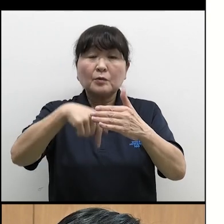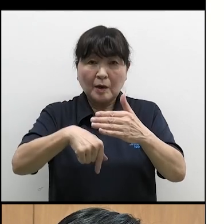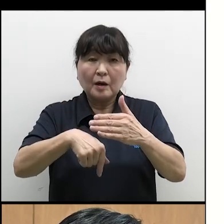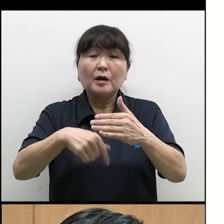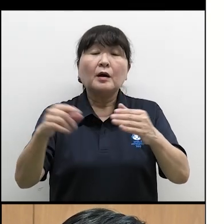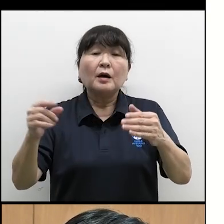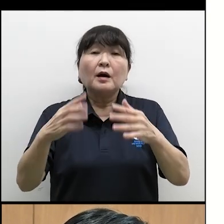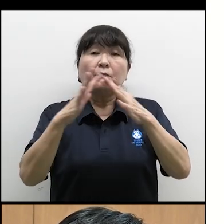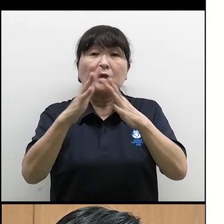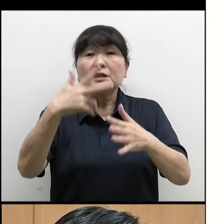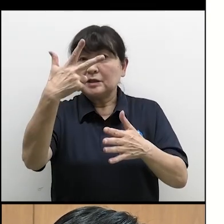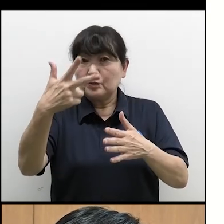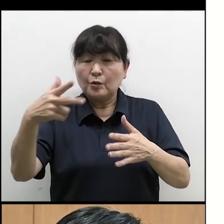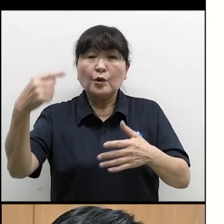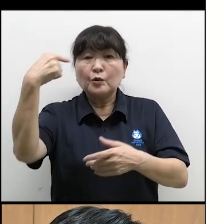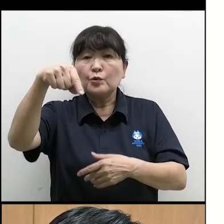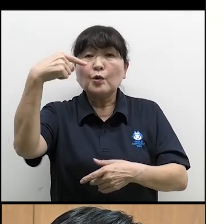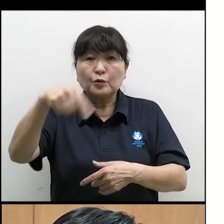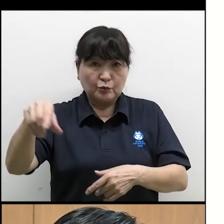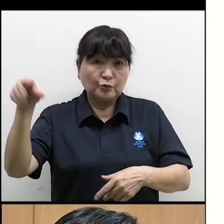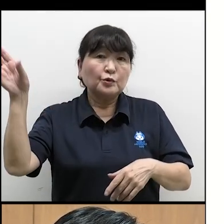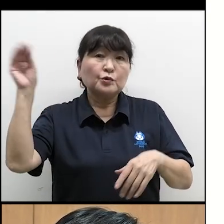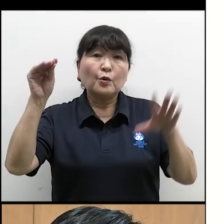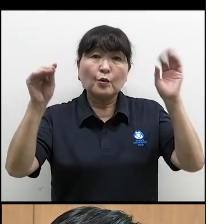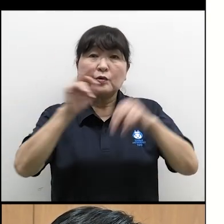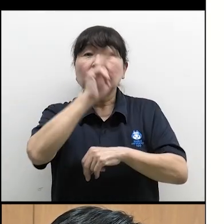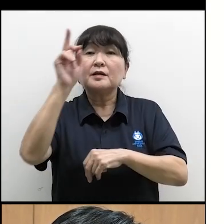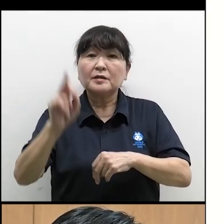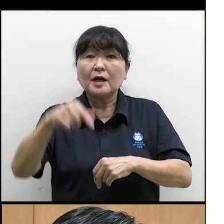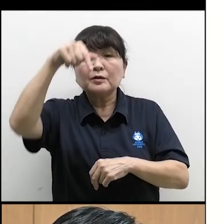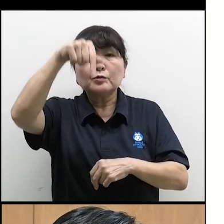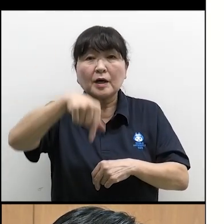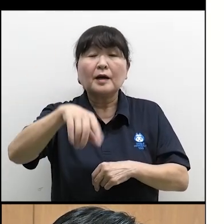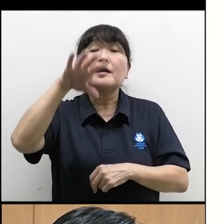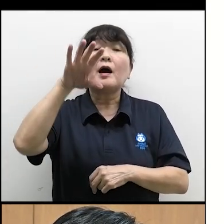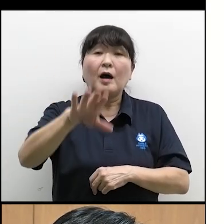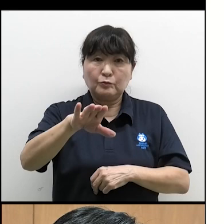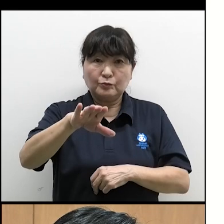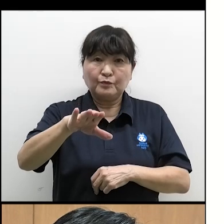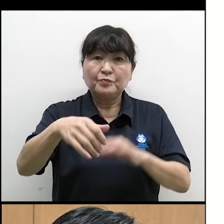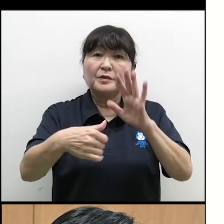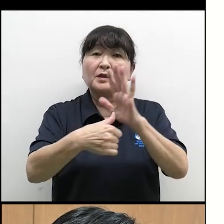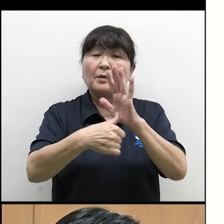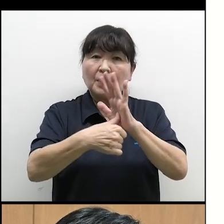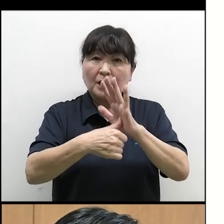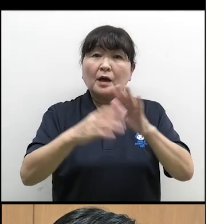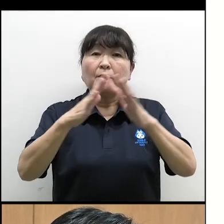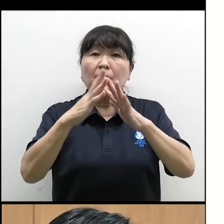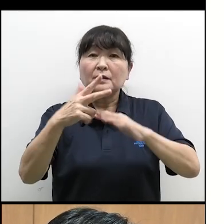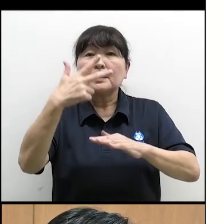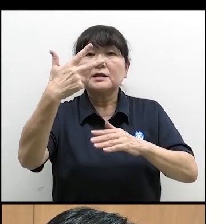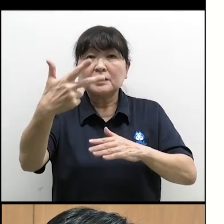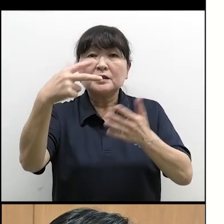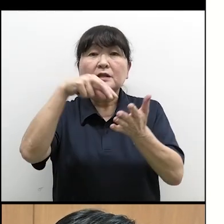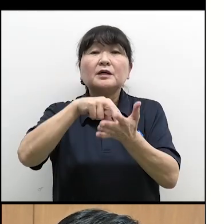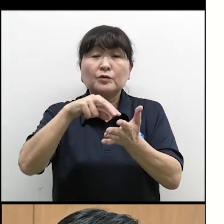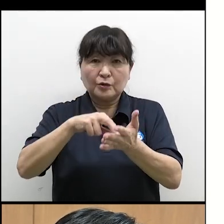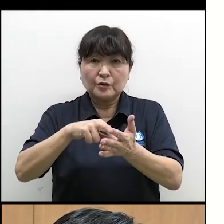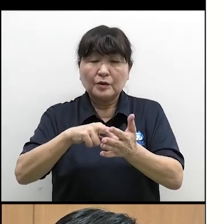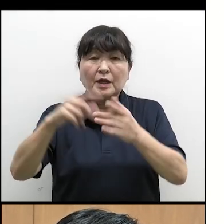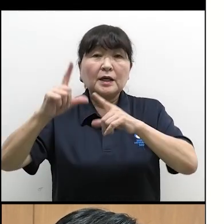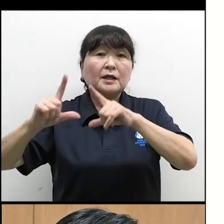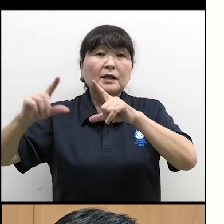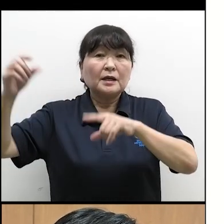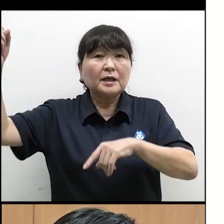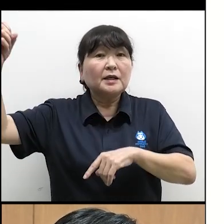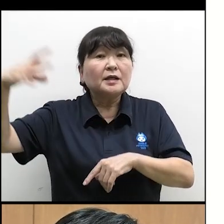修センター内に設置をして、名称を宮崎市立日向中学校といたします。夜間中学